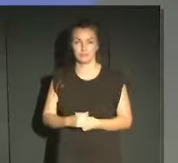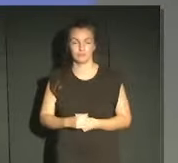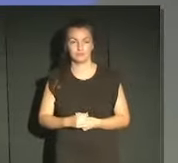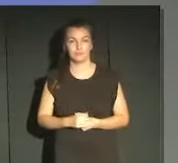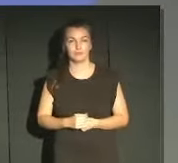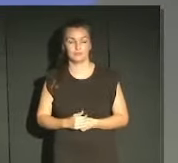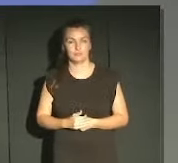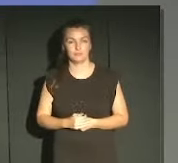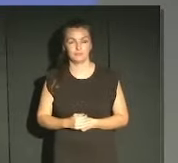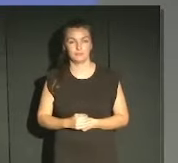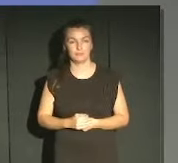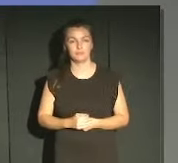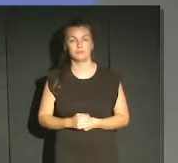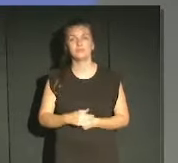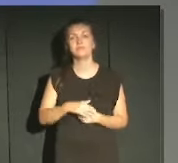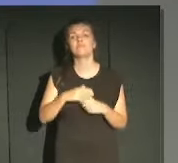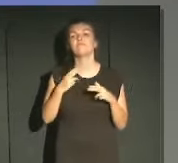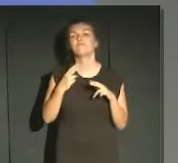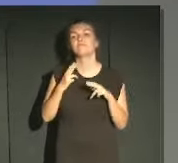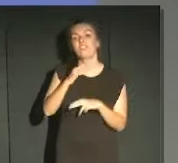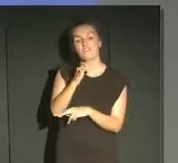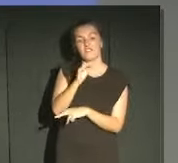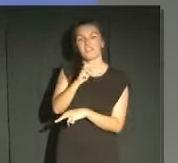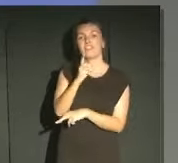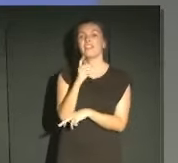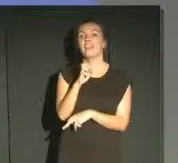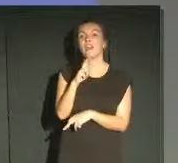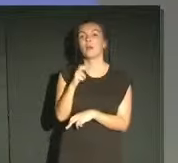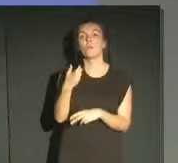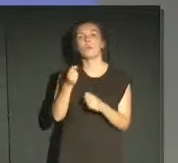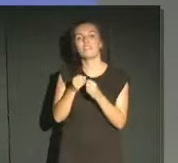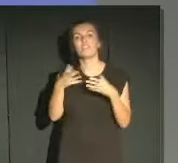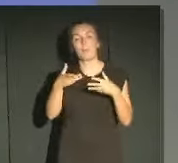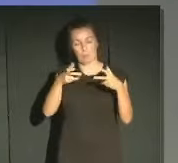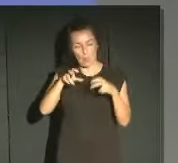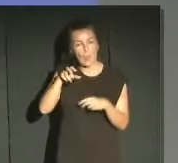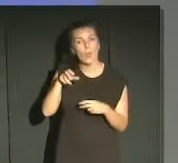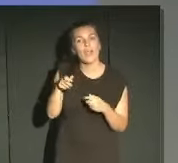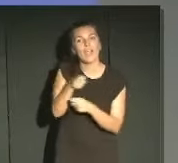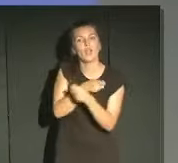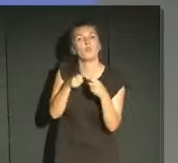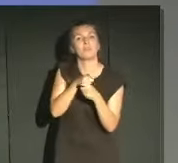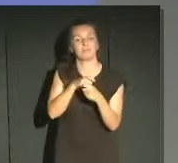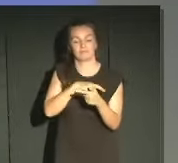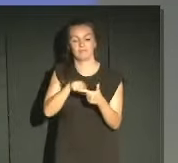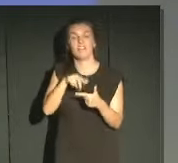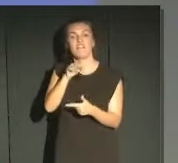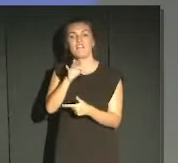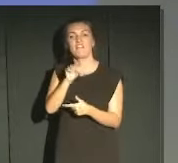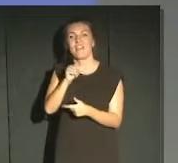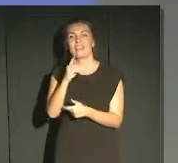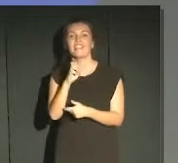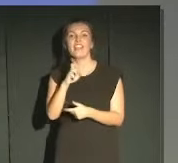F pour le développement économique fader pour